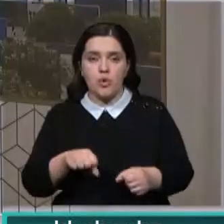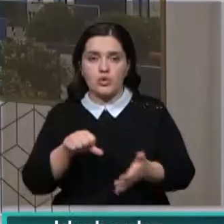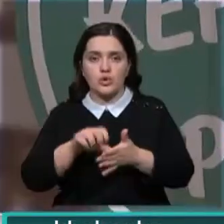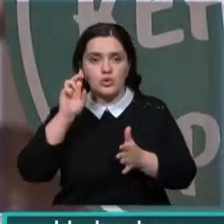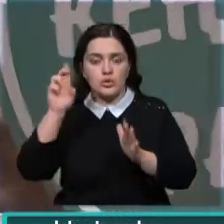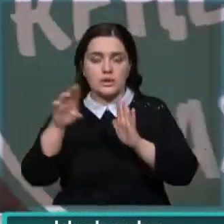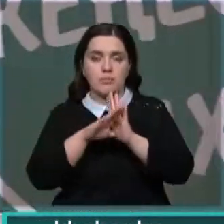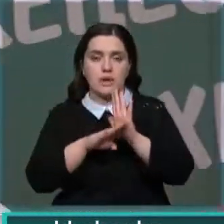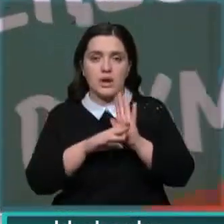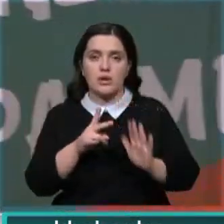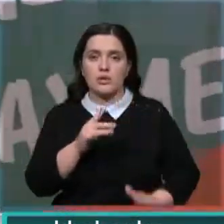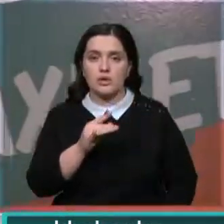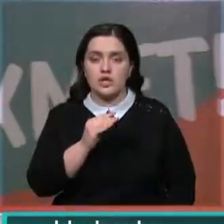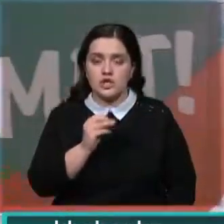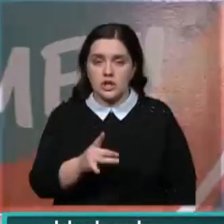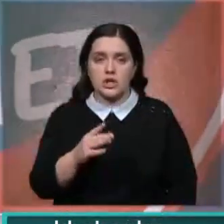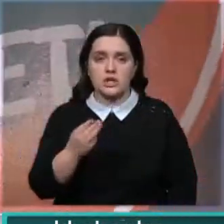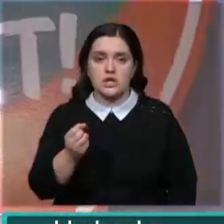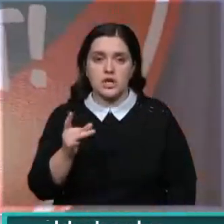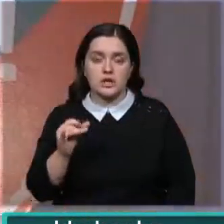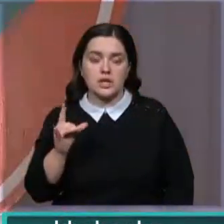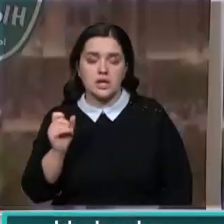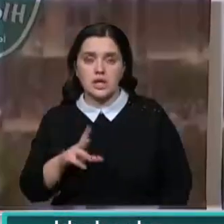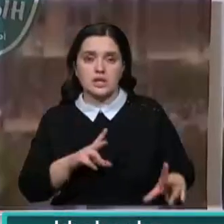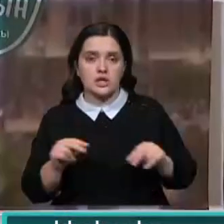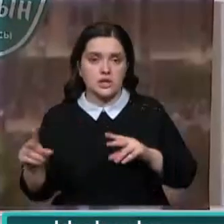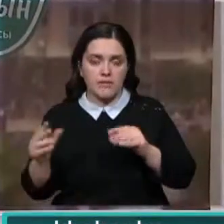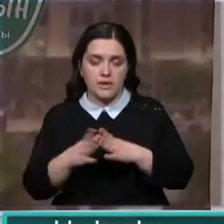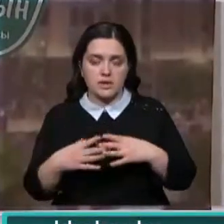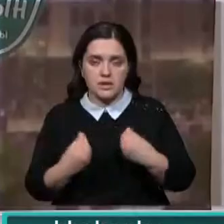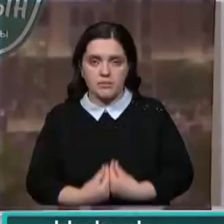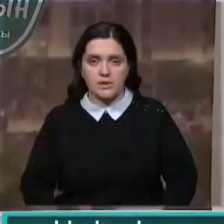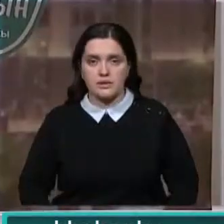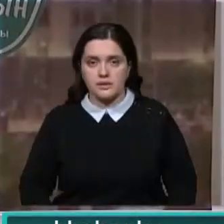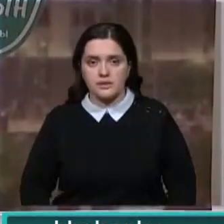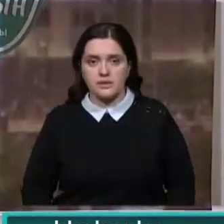госпрограммах «Нурлы жер», «Шаныраг» и «Бахты Отбасы». Катерина Попкова, Шымкент. Итоги дня.